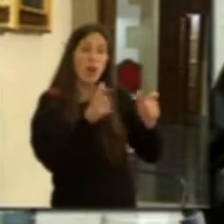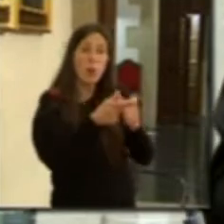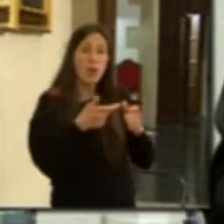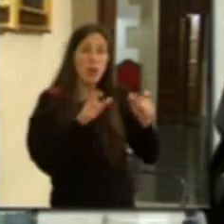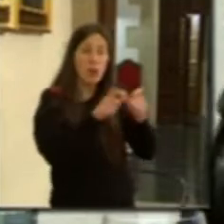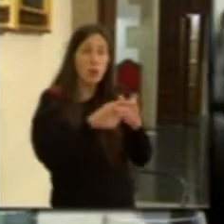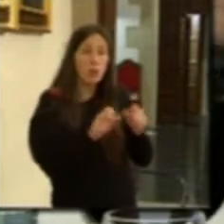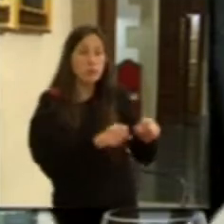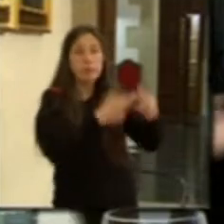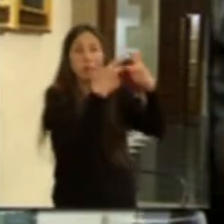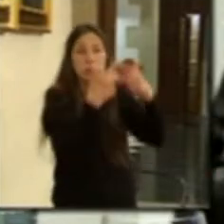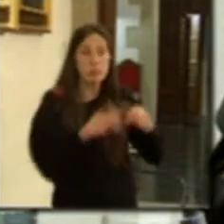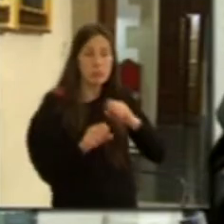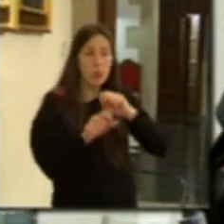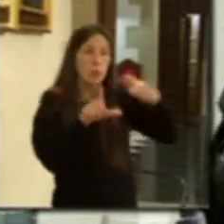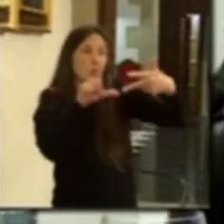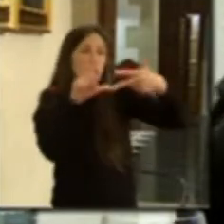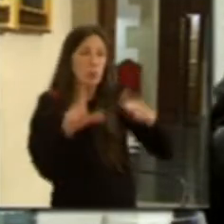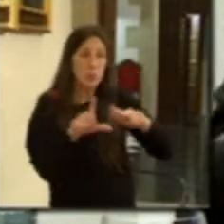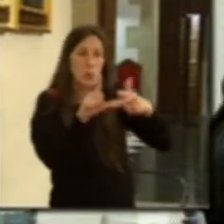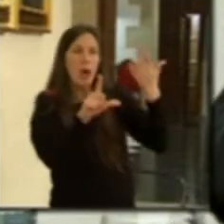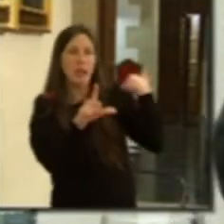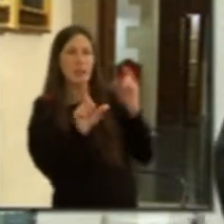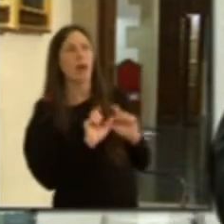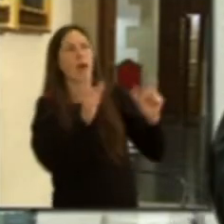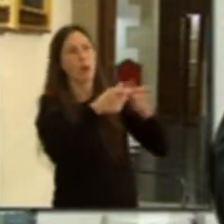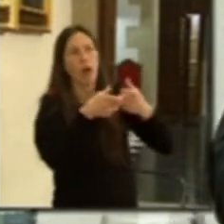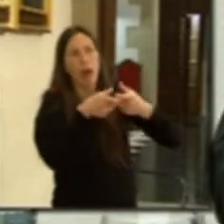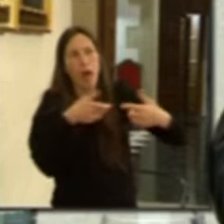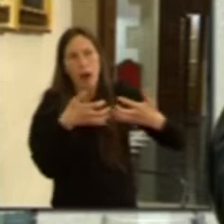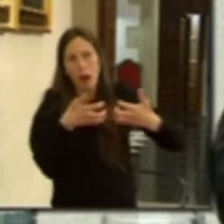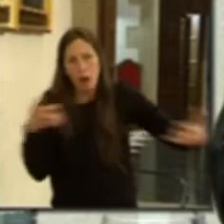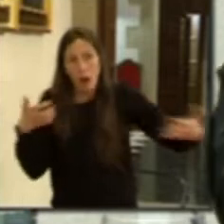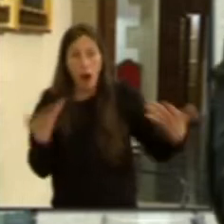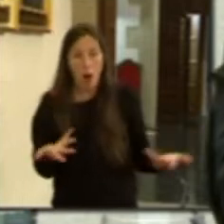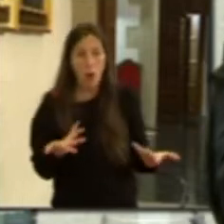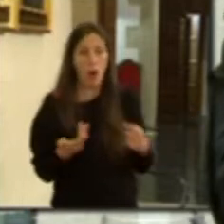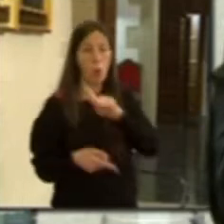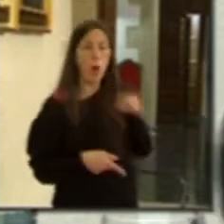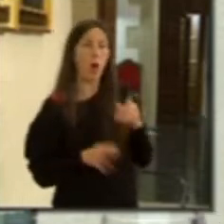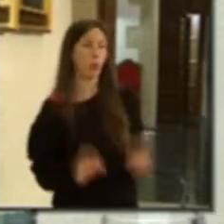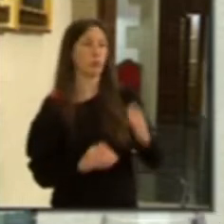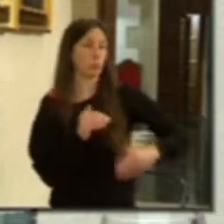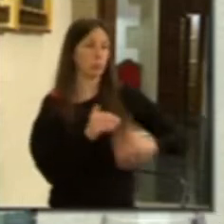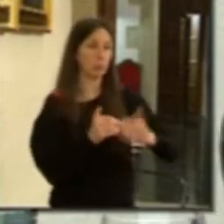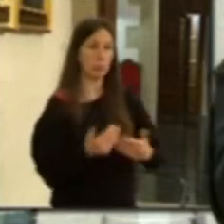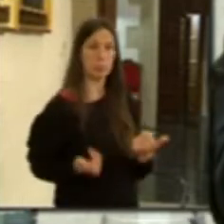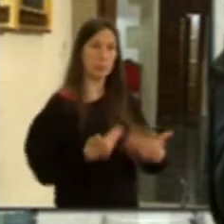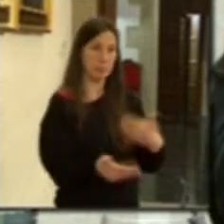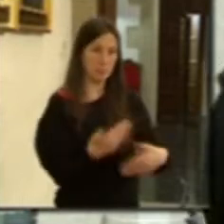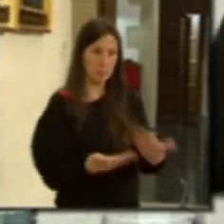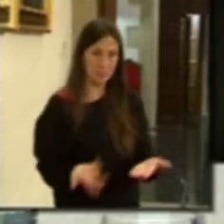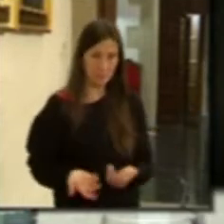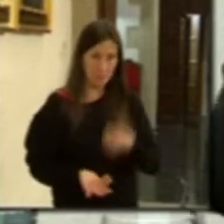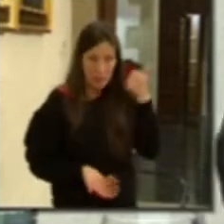no estan tan malament, que quan les fèiem també eren molt llargues i que ara són més eficients. Jo parlo d'oportunitats. Aquí n'hi ha quatre,